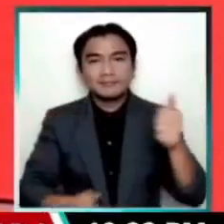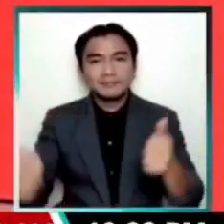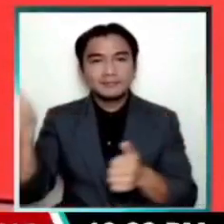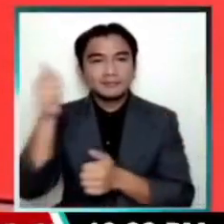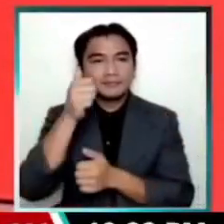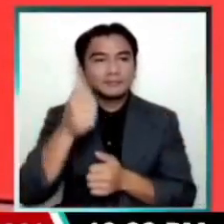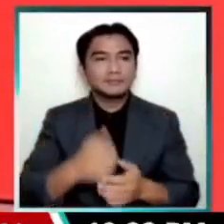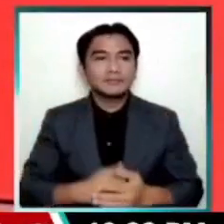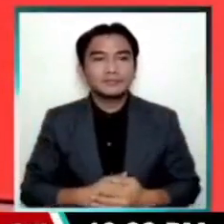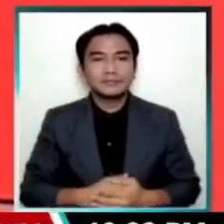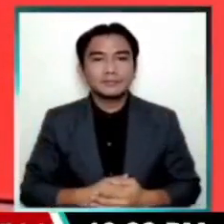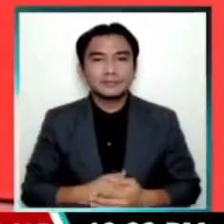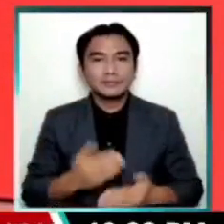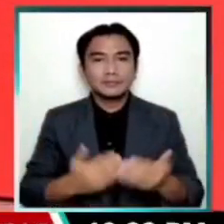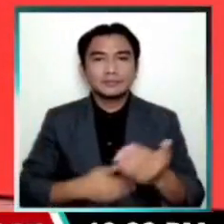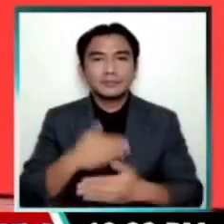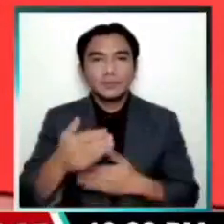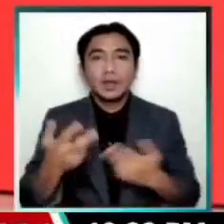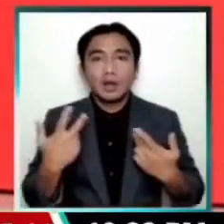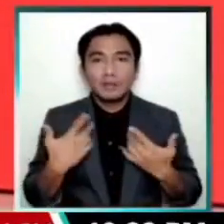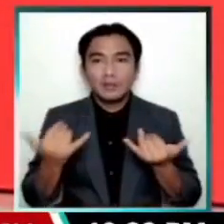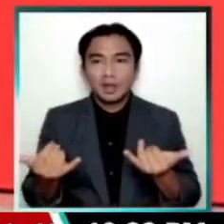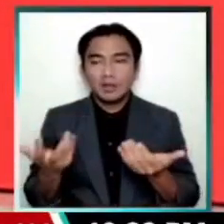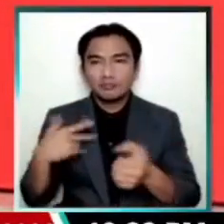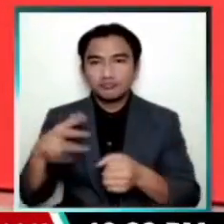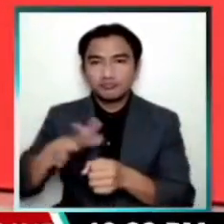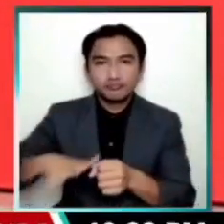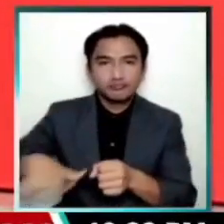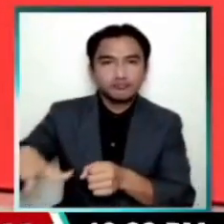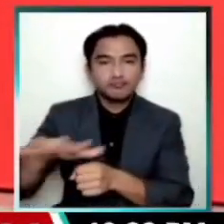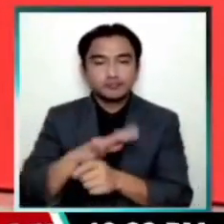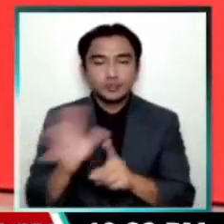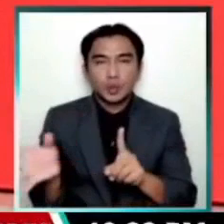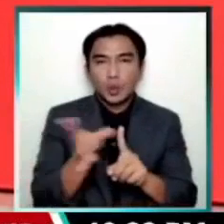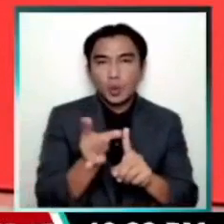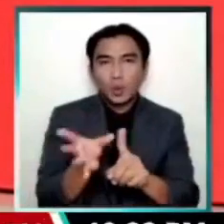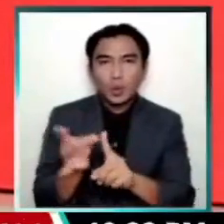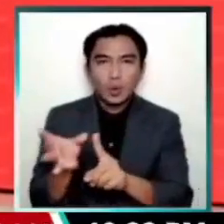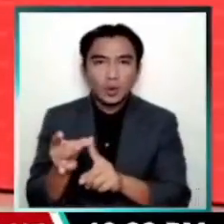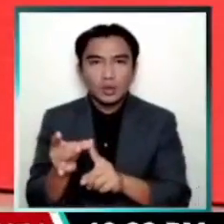May local transmission na ng mas nakakahawang Omicron subvariant na